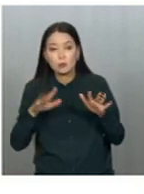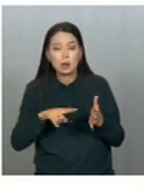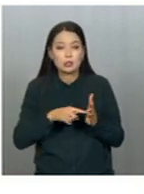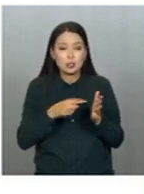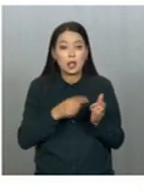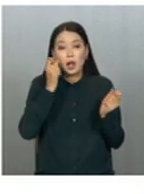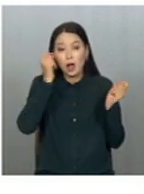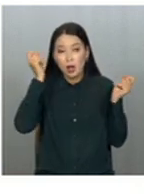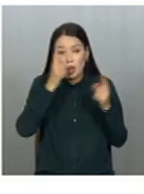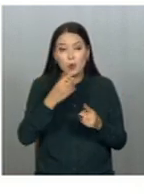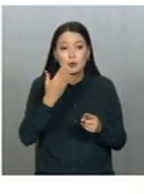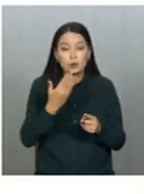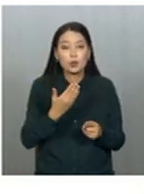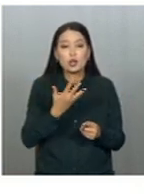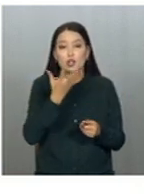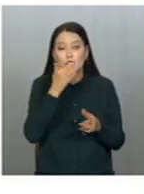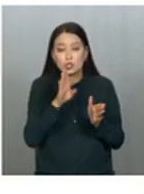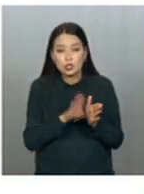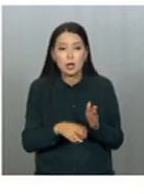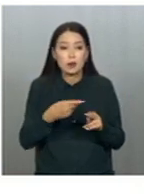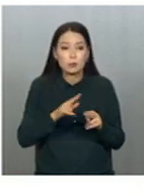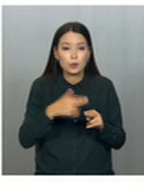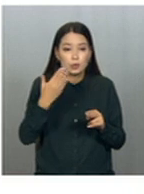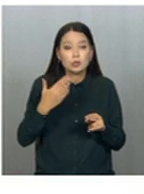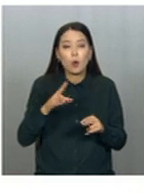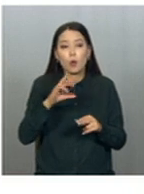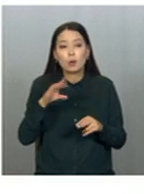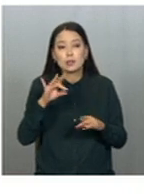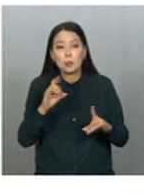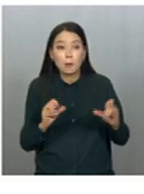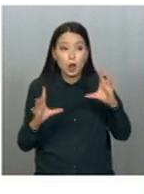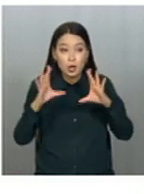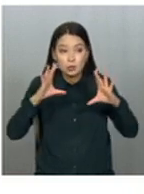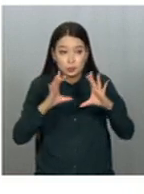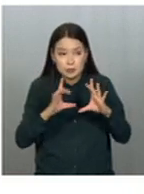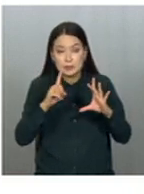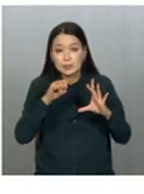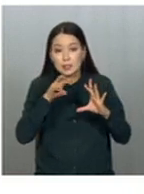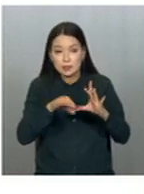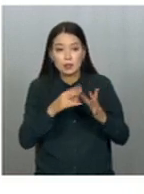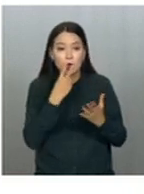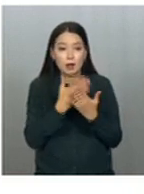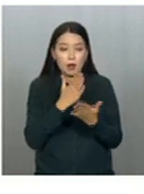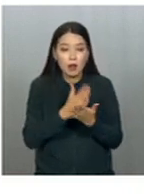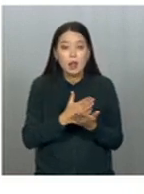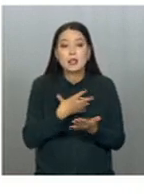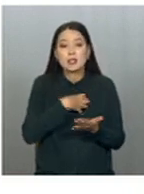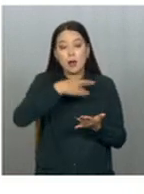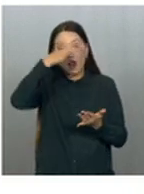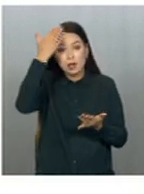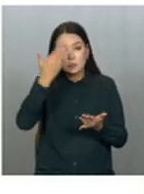үшін түссіз үлдірмен жабылған қондырма дөңгелекке зенит нүктесі, негізгі аспан